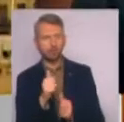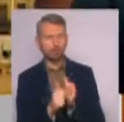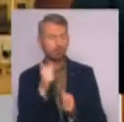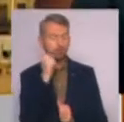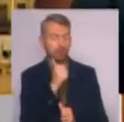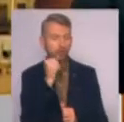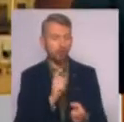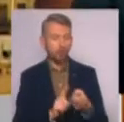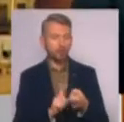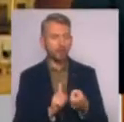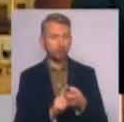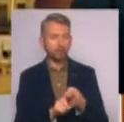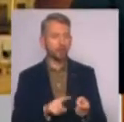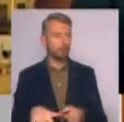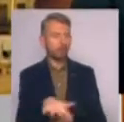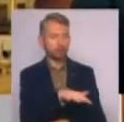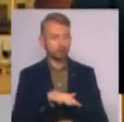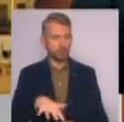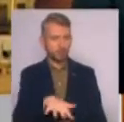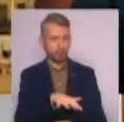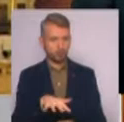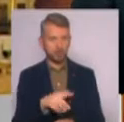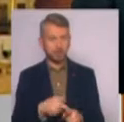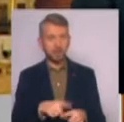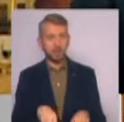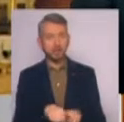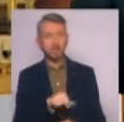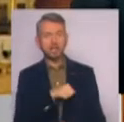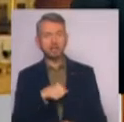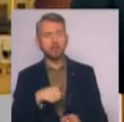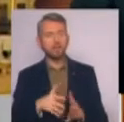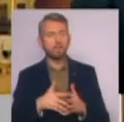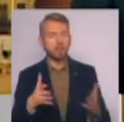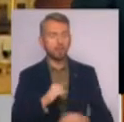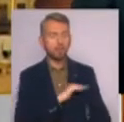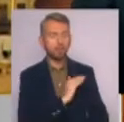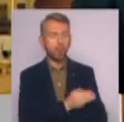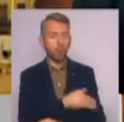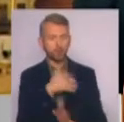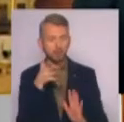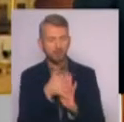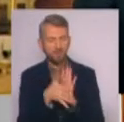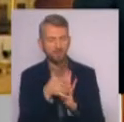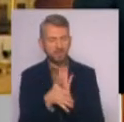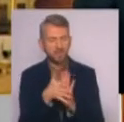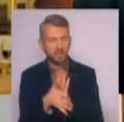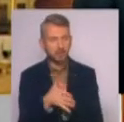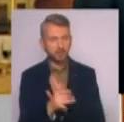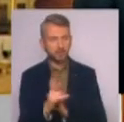оточуючим середовищем. Тобто це такий самий великий і потужний фільтр між